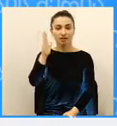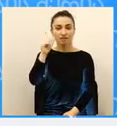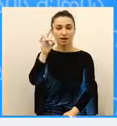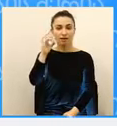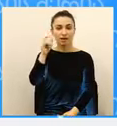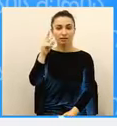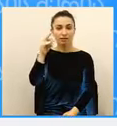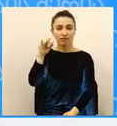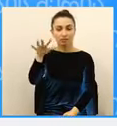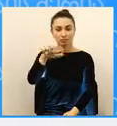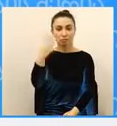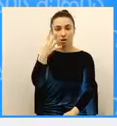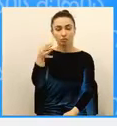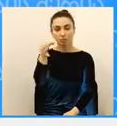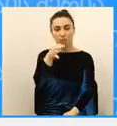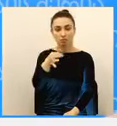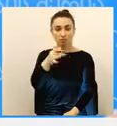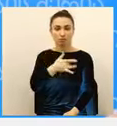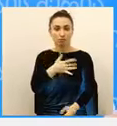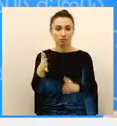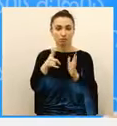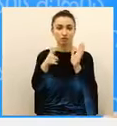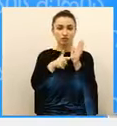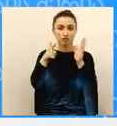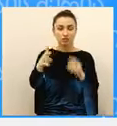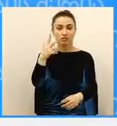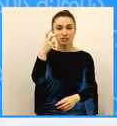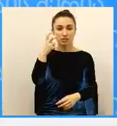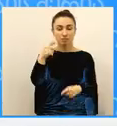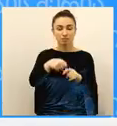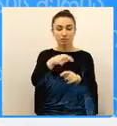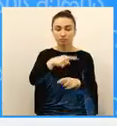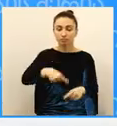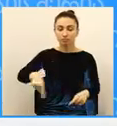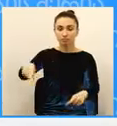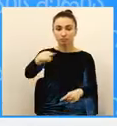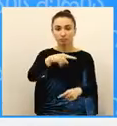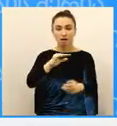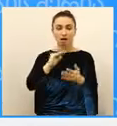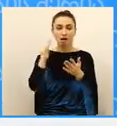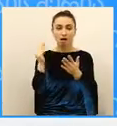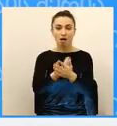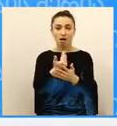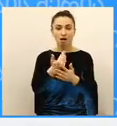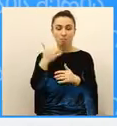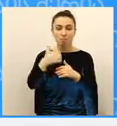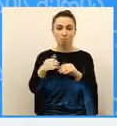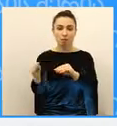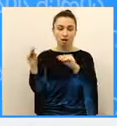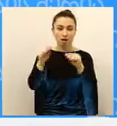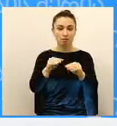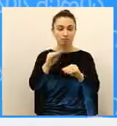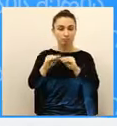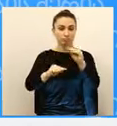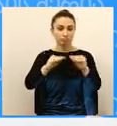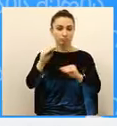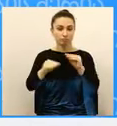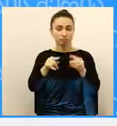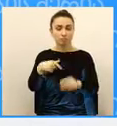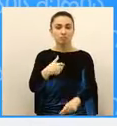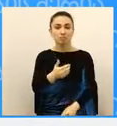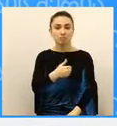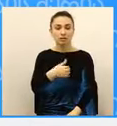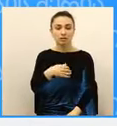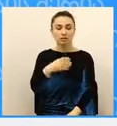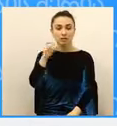ვარკეთილში, მეოთხე მიკრორაიონში, დაახლოებით 7300 კვადრატულ მეტრზე ახალი სკვერის გაშენება მოხდა.